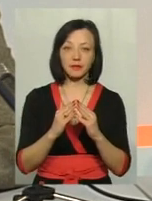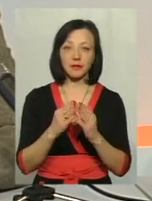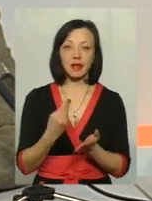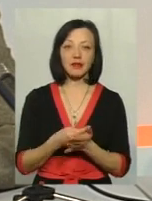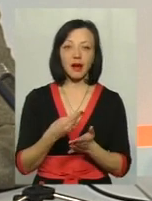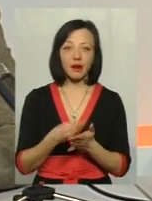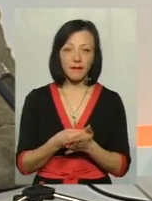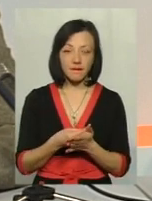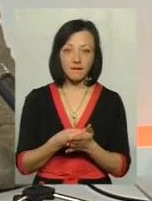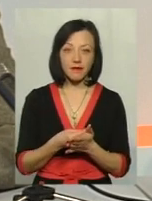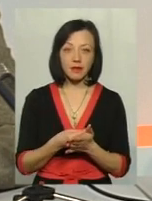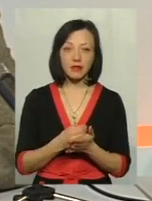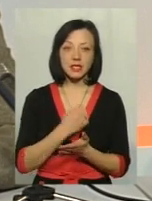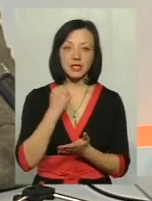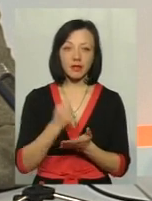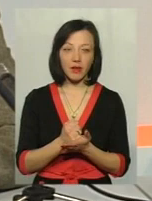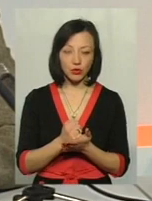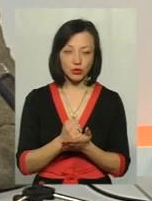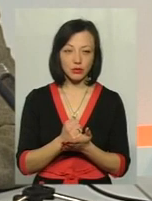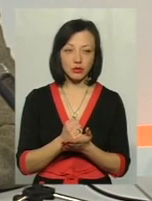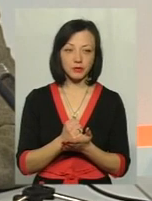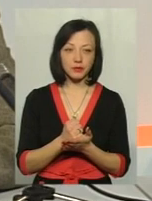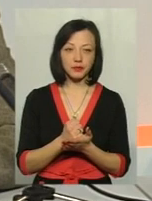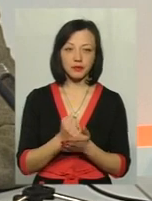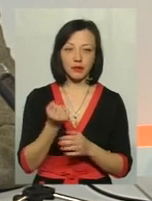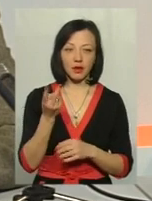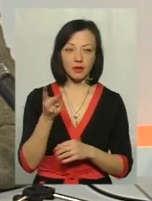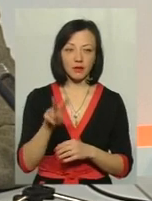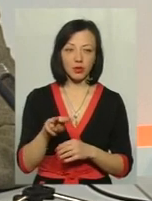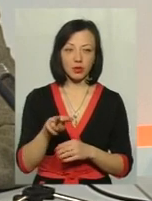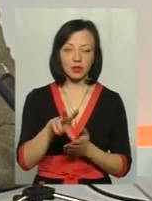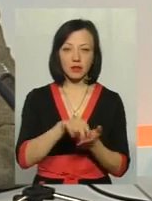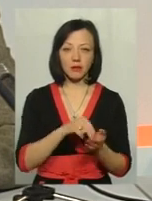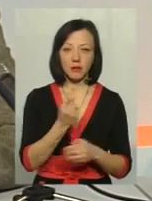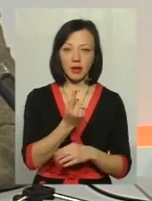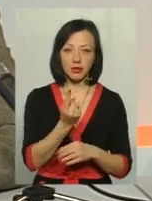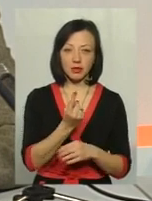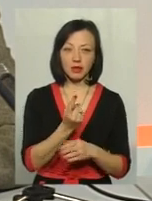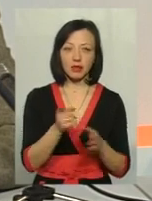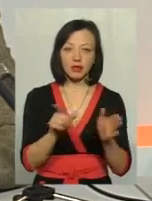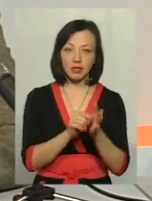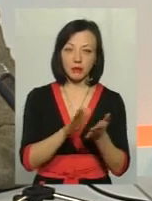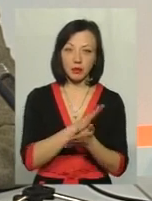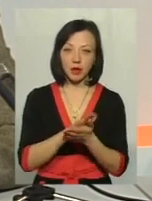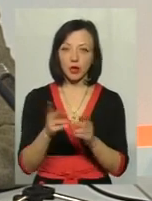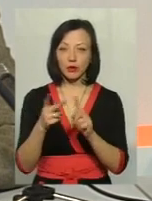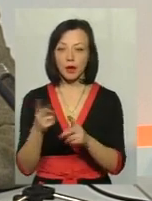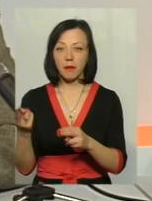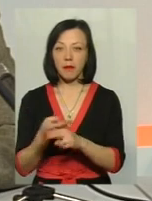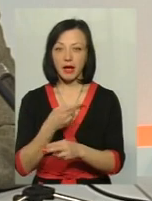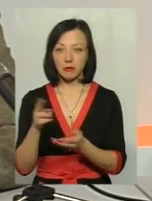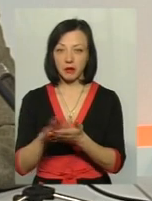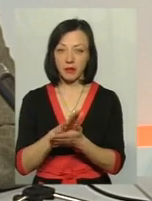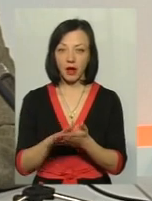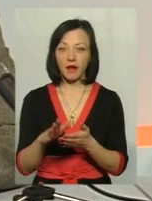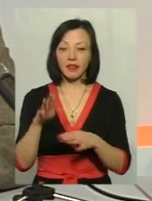тариф затверджується в двох зразках. Перший із прибиранням, другий без прибирання. Отой